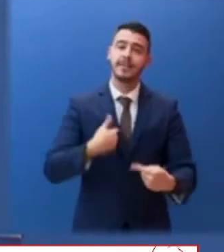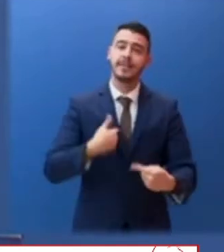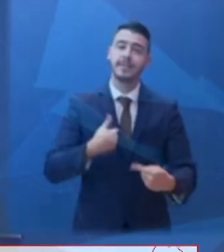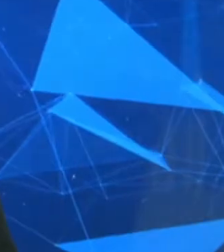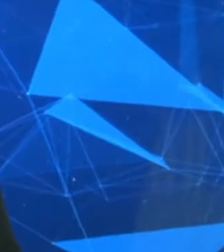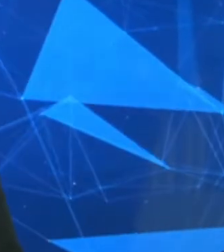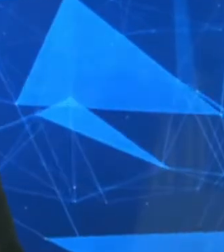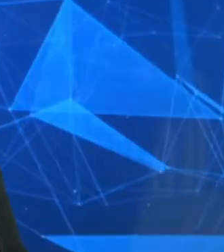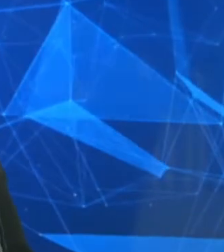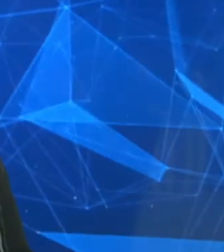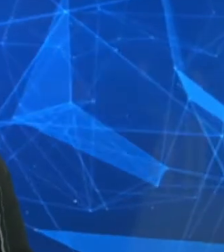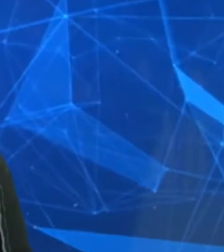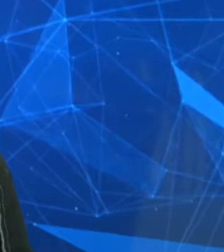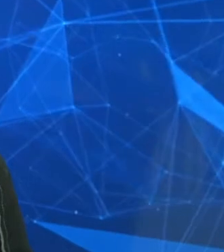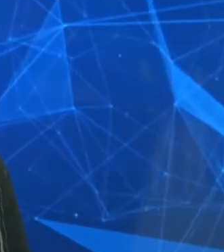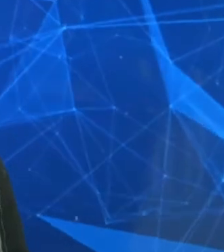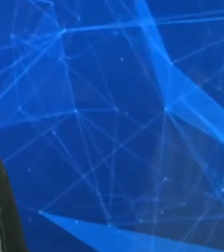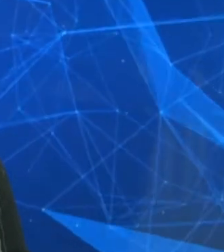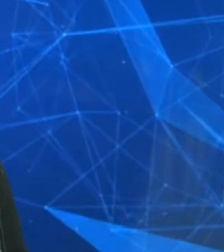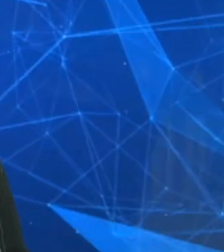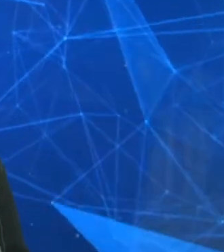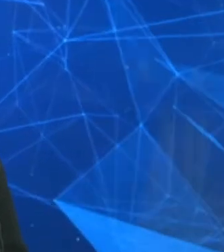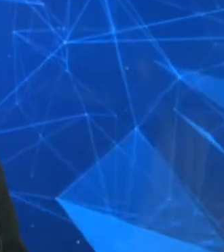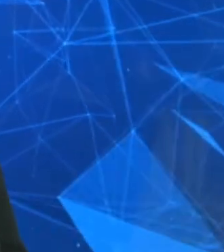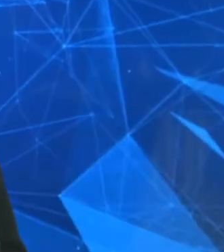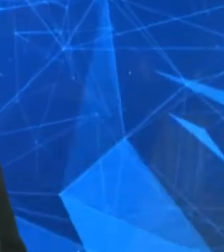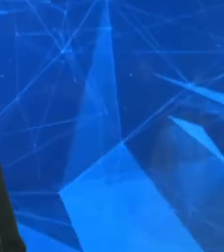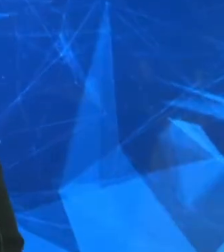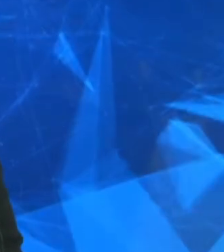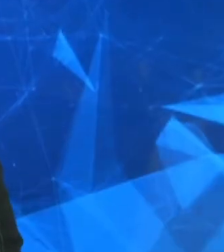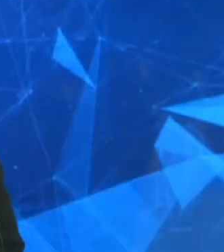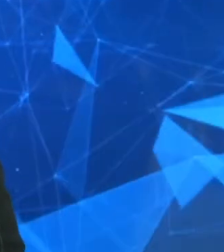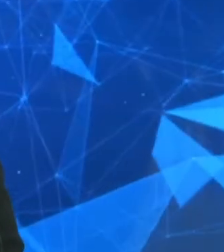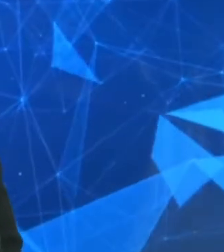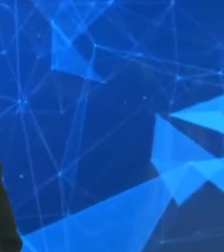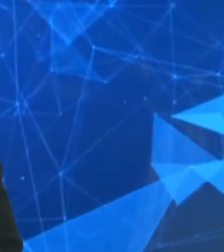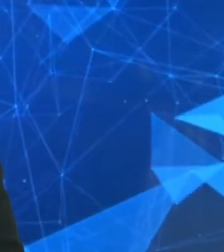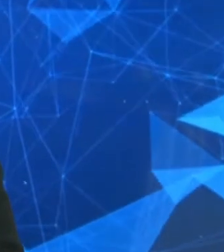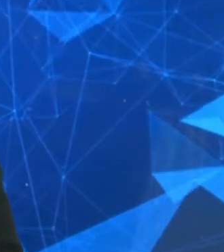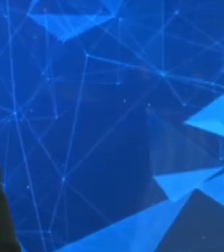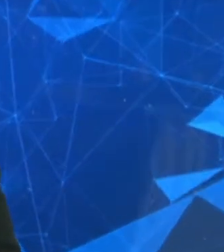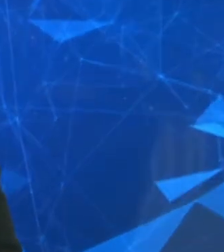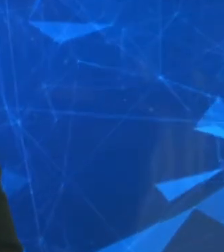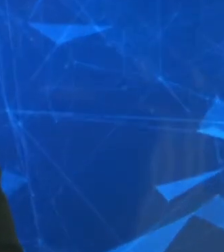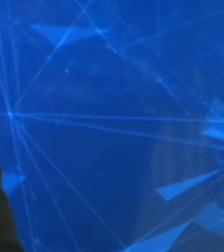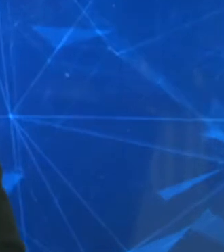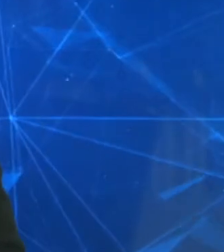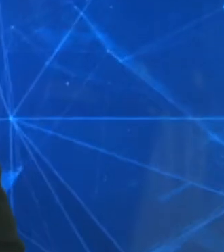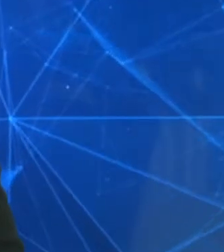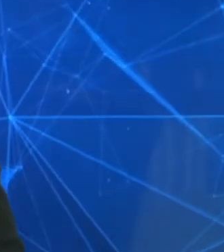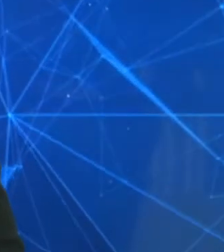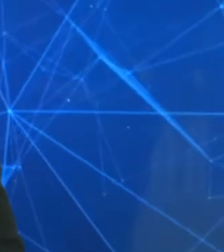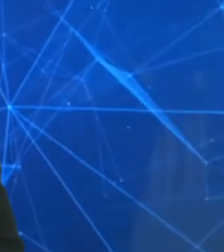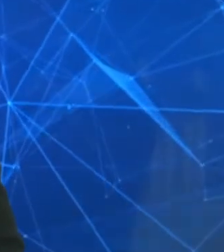ευγνώμων. Αυτά λοιπόν ανακοίνωσε ο κυβερνητικός εκπρόσωπος. Από τη σημερινή τακτική ενημέρωση του Υπουργείου θα λείπει ο Υφυπουργός